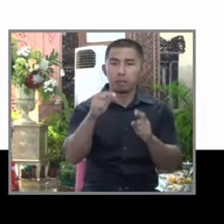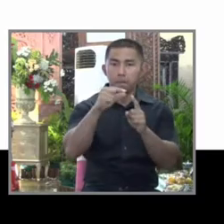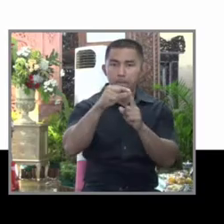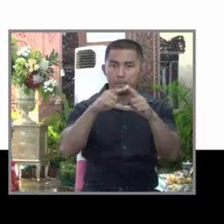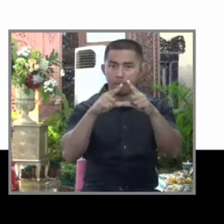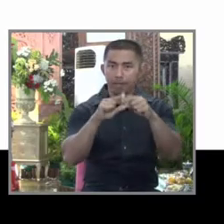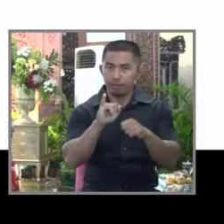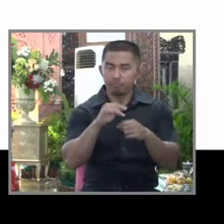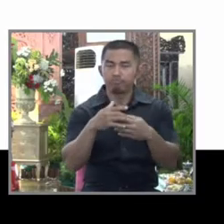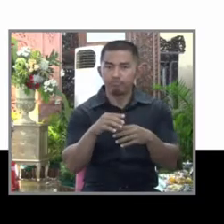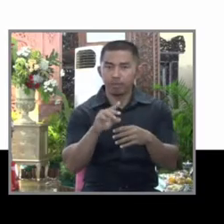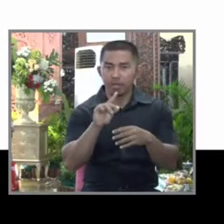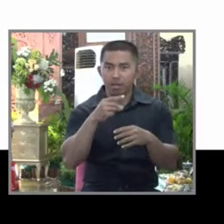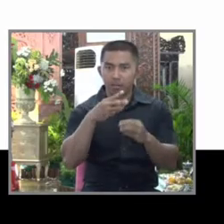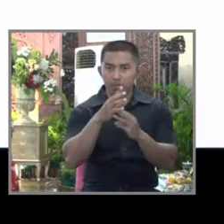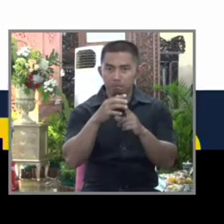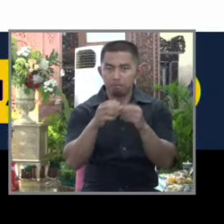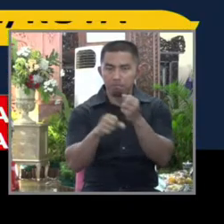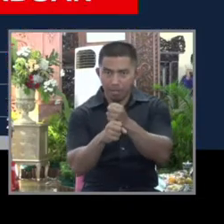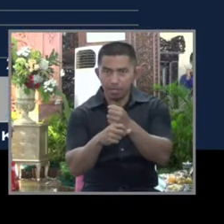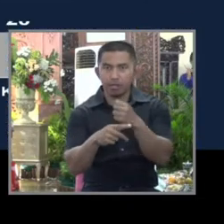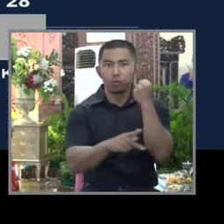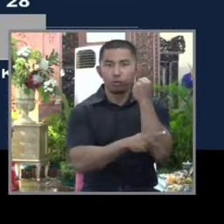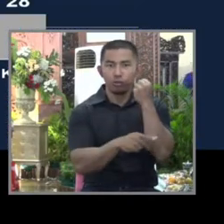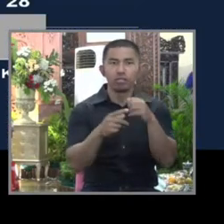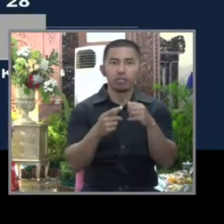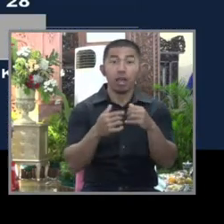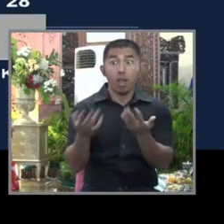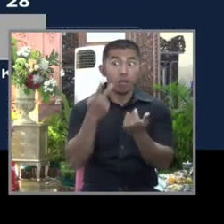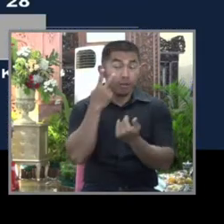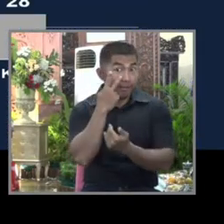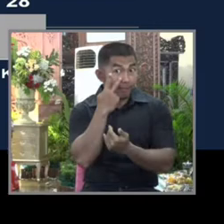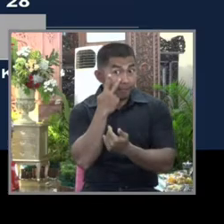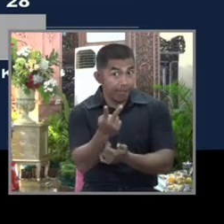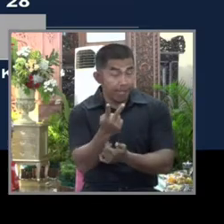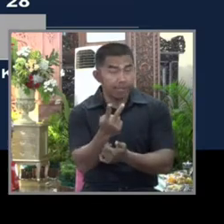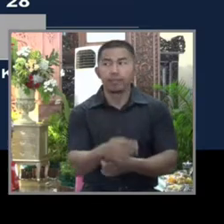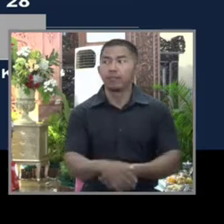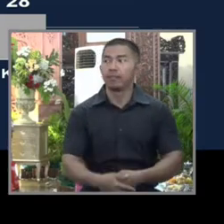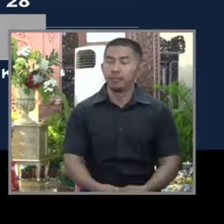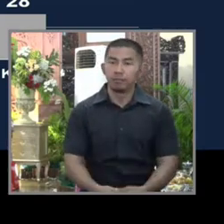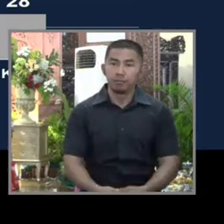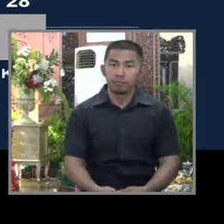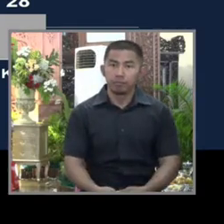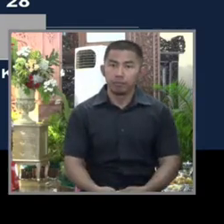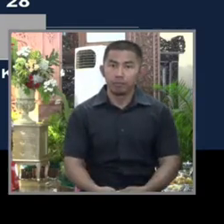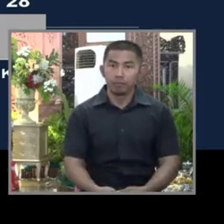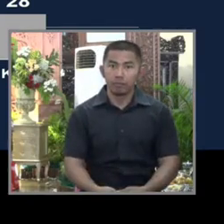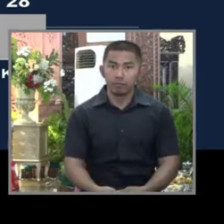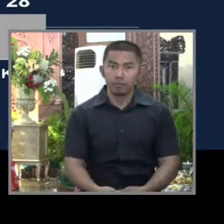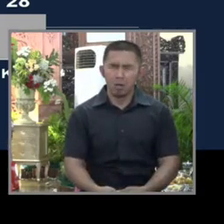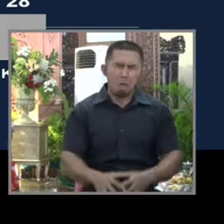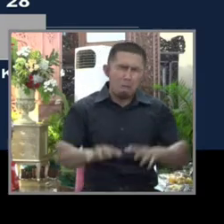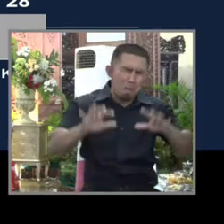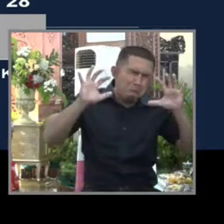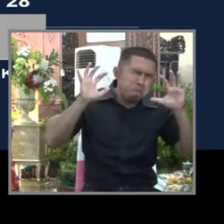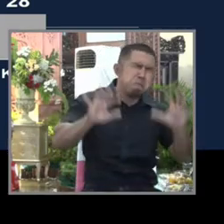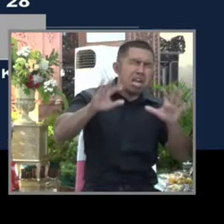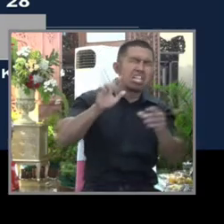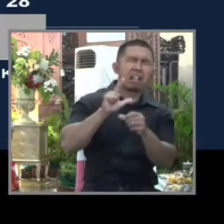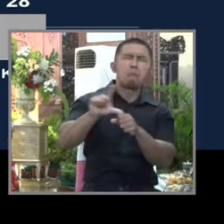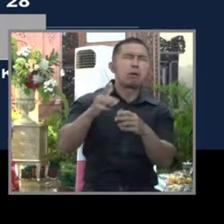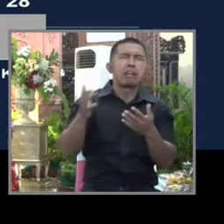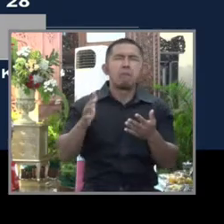Pati, Rembang dan Kudus. Lanjut. Nah, mari kita lihat. Ternyata di Blora yang paling banyak aduannya